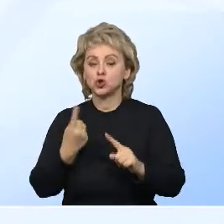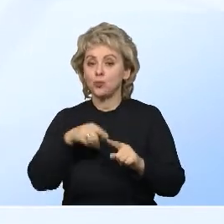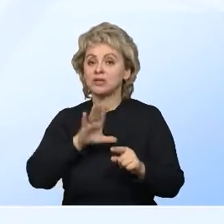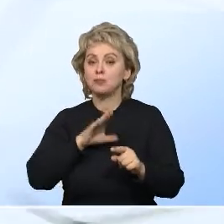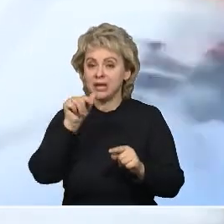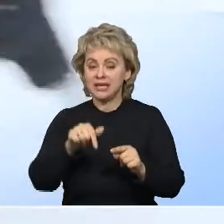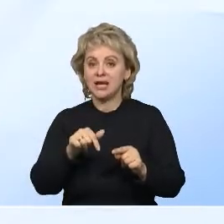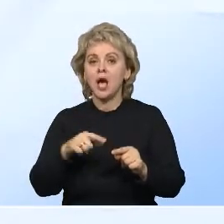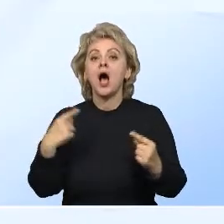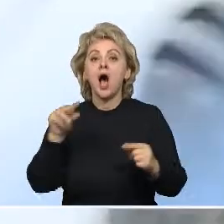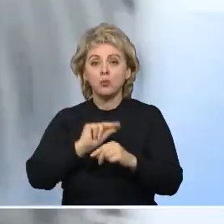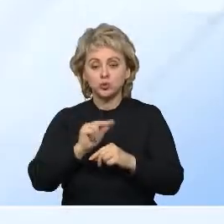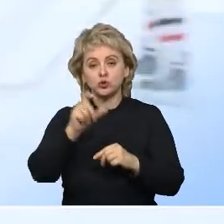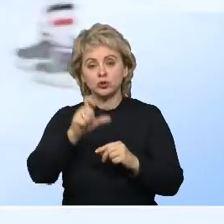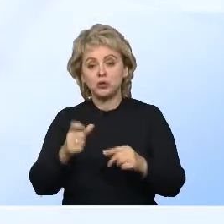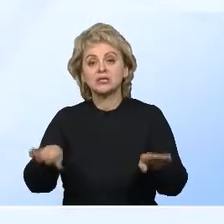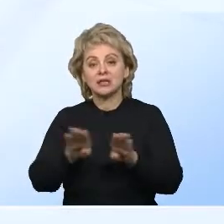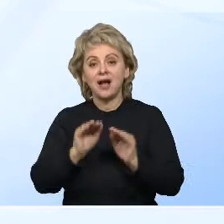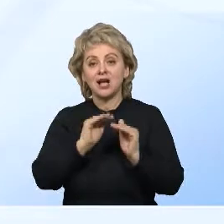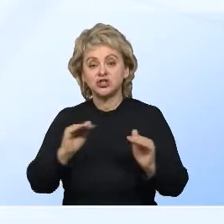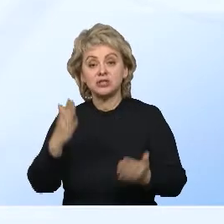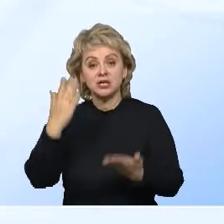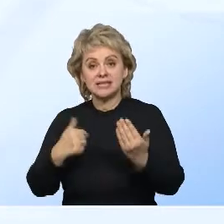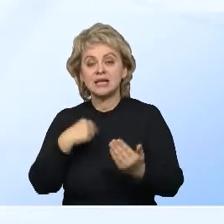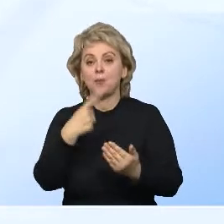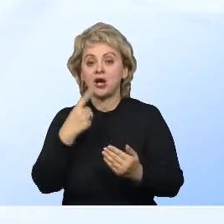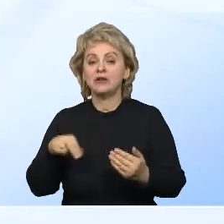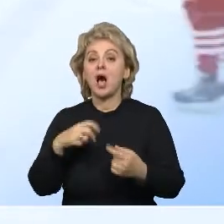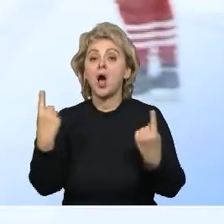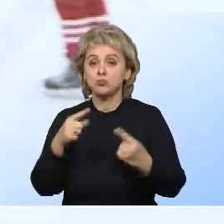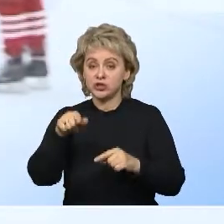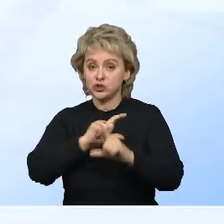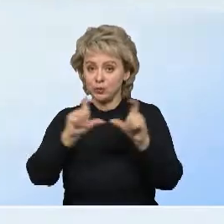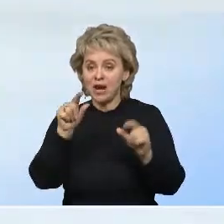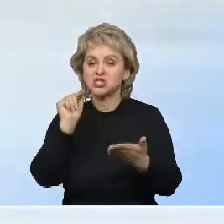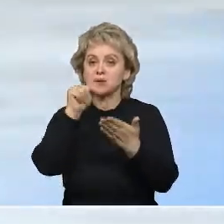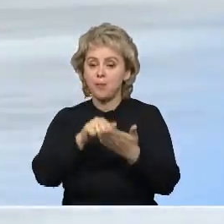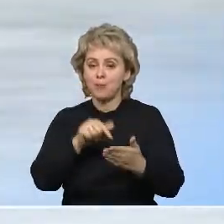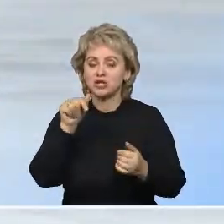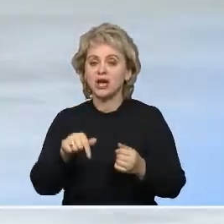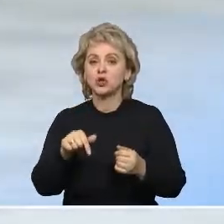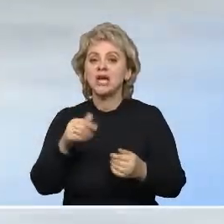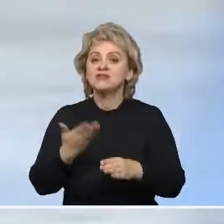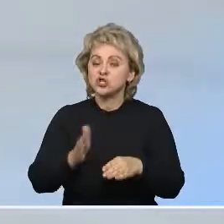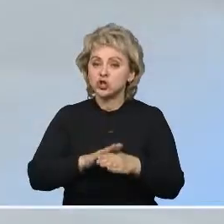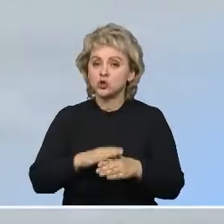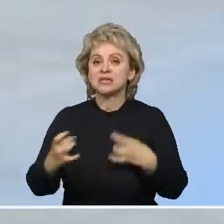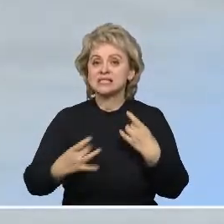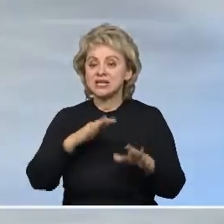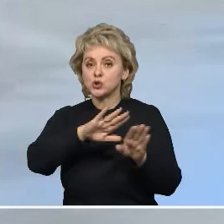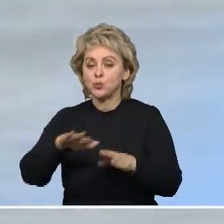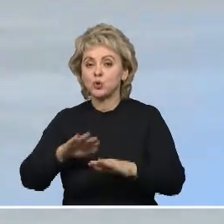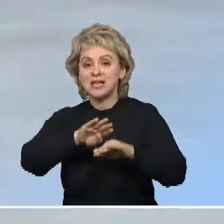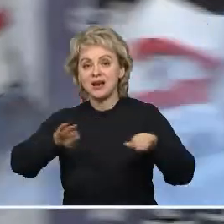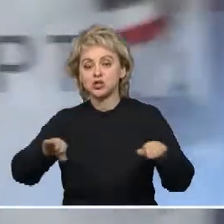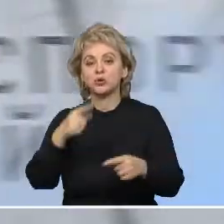были обученные люди, так как дети, если мы говорим про обычные больницы, попадают в тяжелом стрессе после разлуки